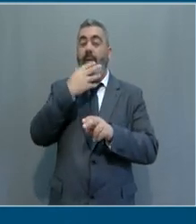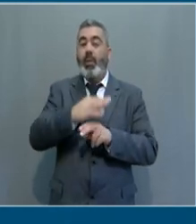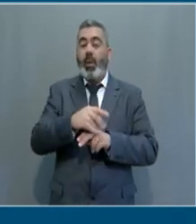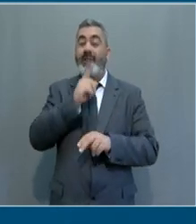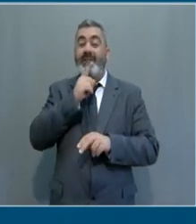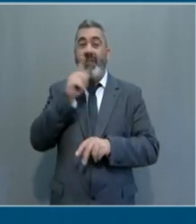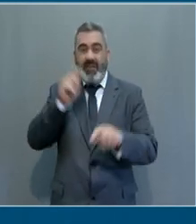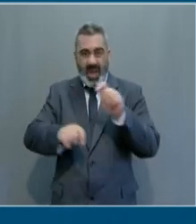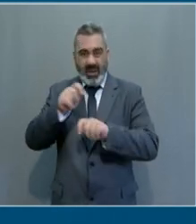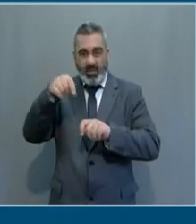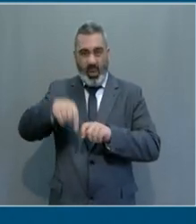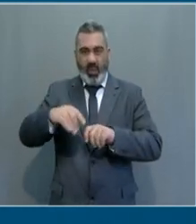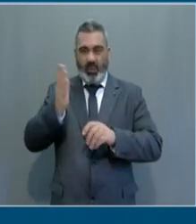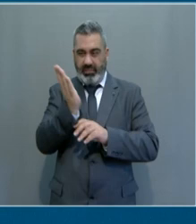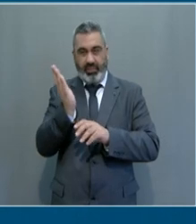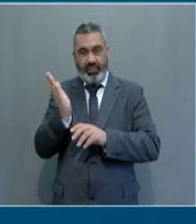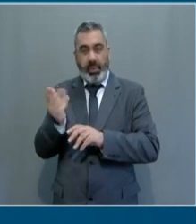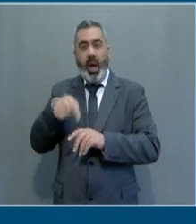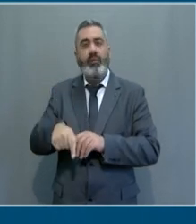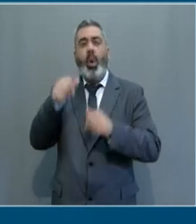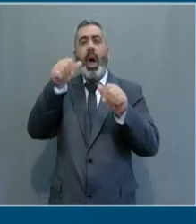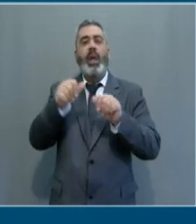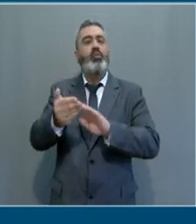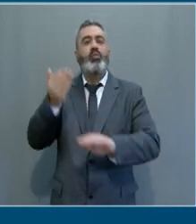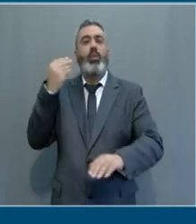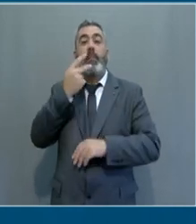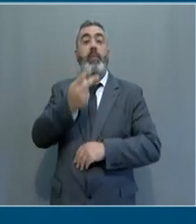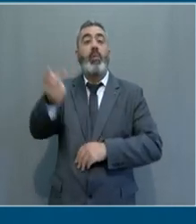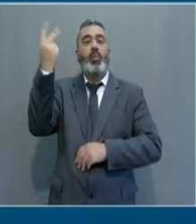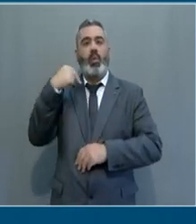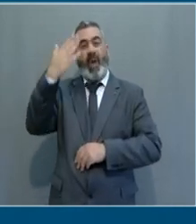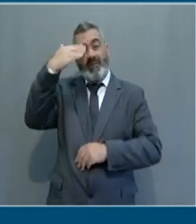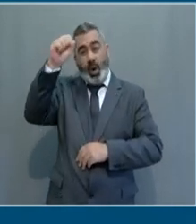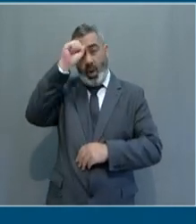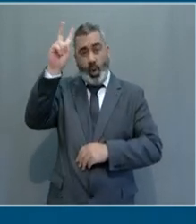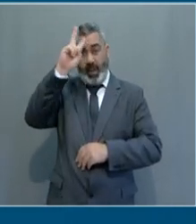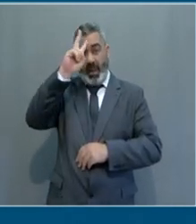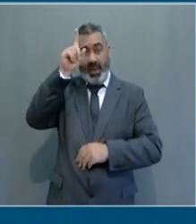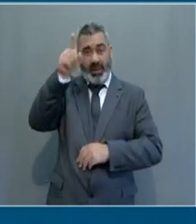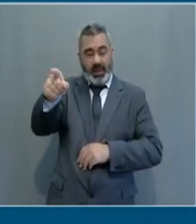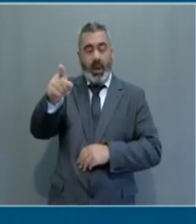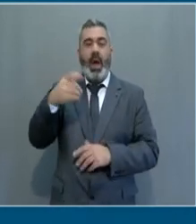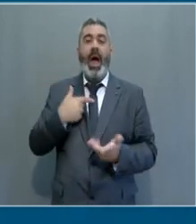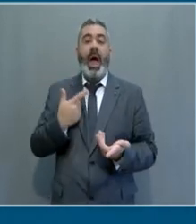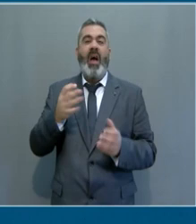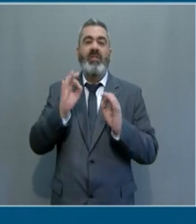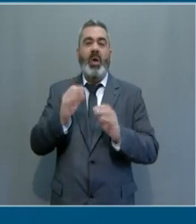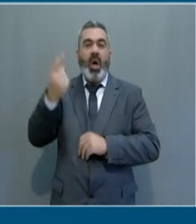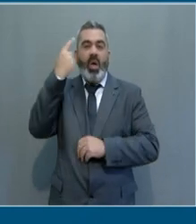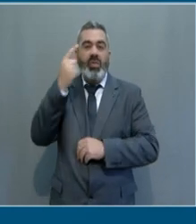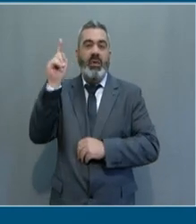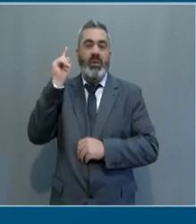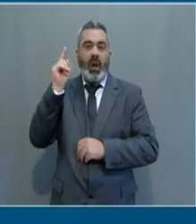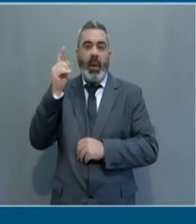φορά πριν 2 χρόνια στο Βερολίνο. Βεβαίως, τότε δεν ξέραμε ότι την επόμενη μέρα θα μας έκλειναν